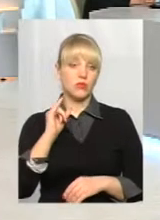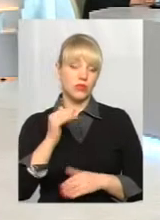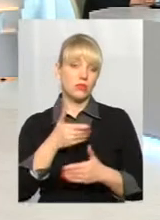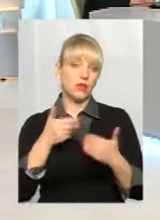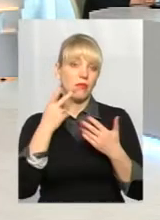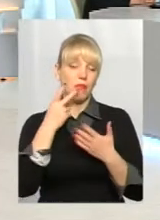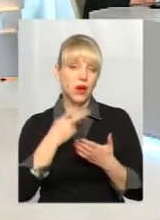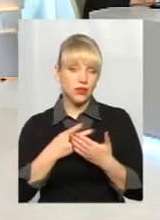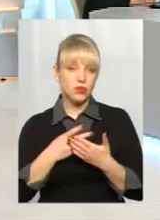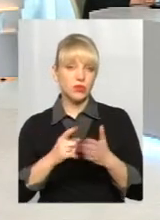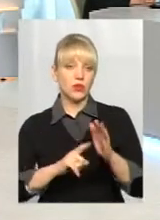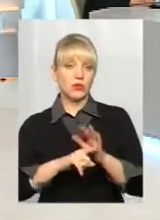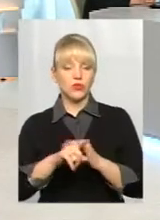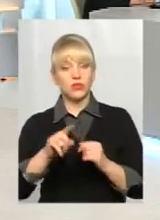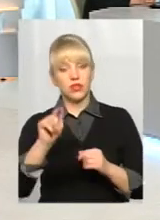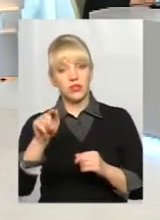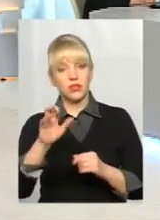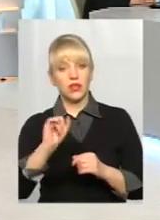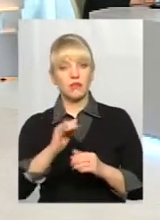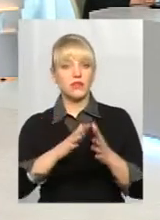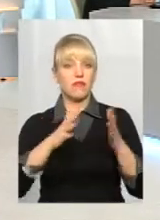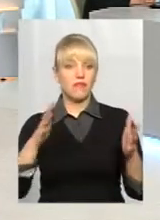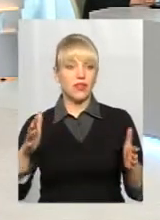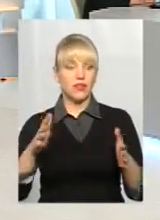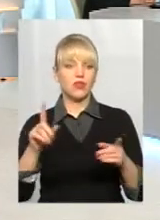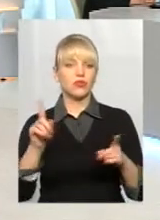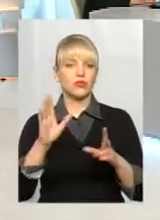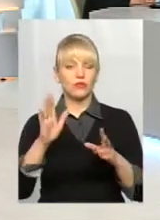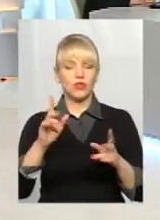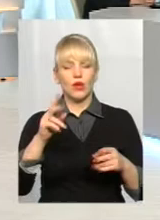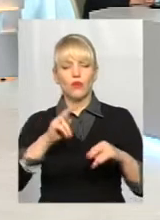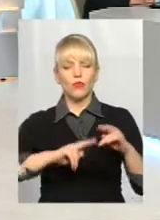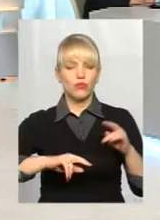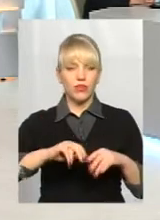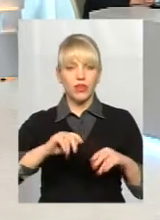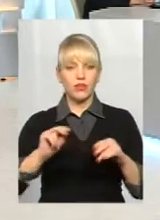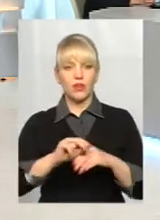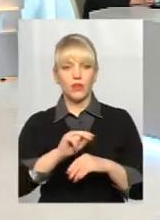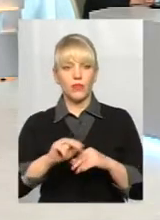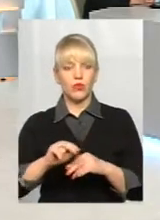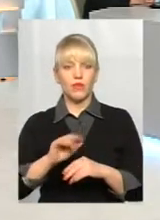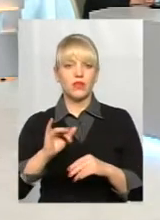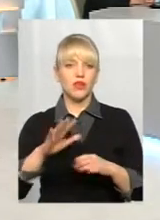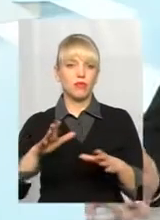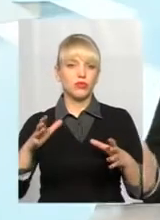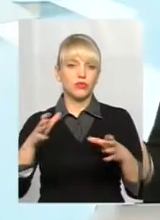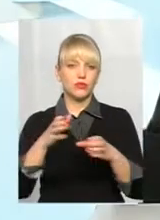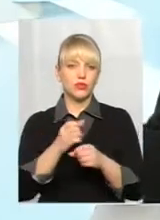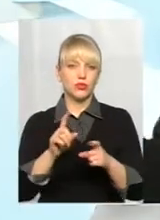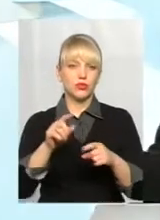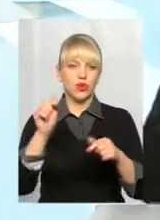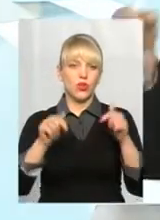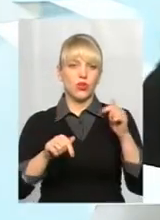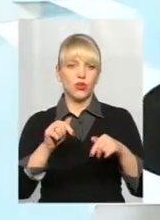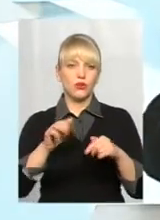бачимо, починається там з великої помпи, що буде будуватися, буде ремонтуватися, а сходиться на те, що йде дощ, і